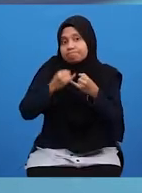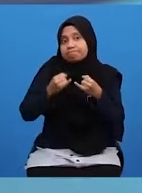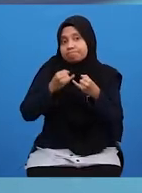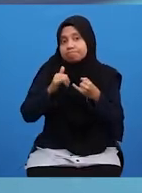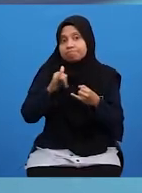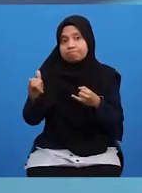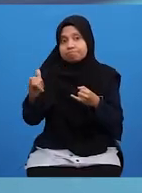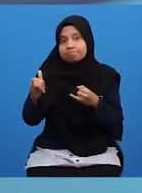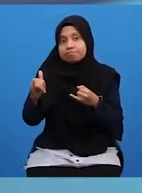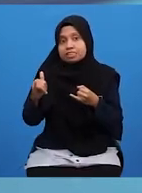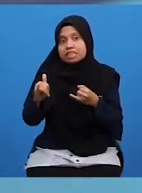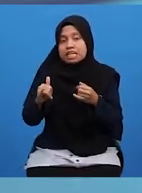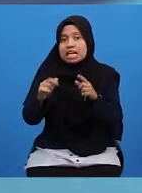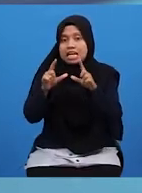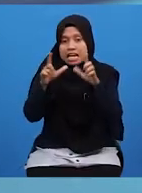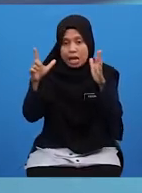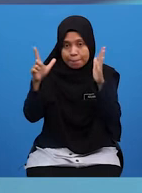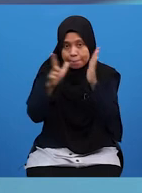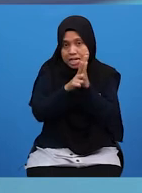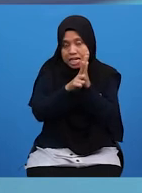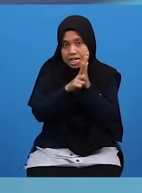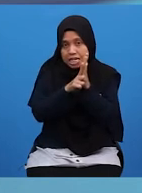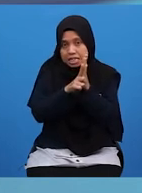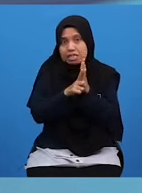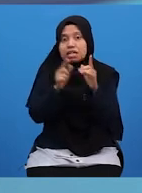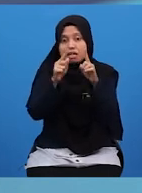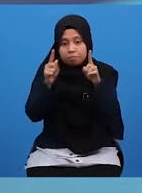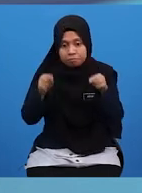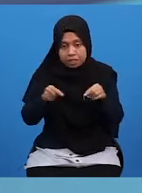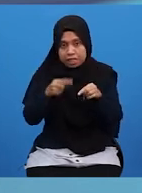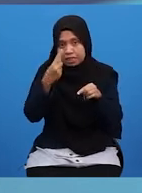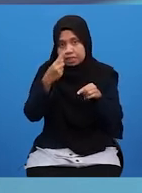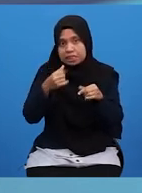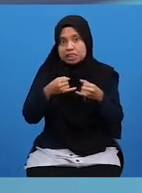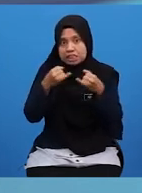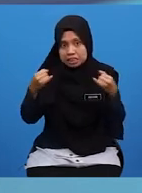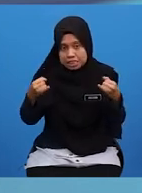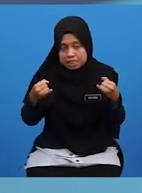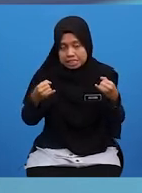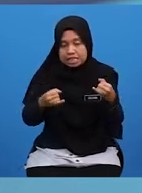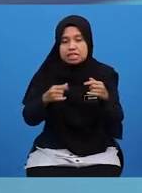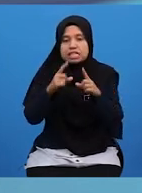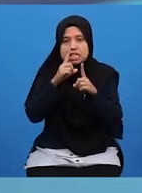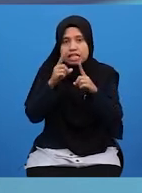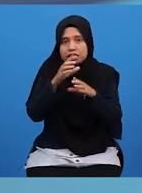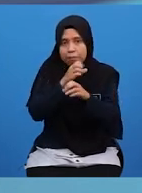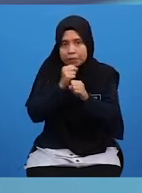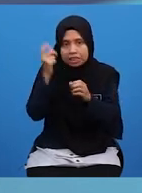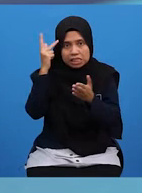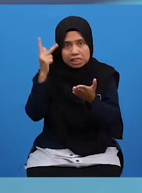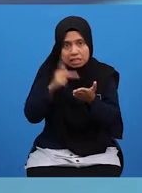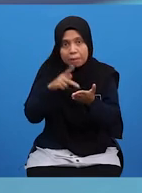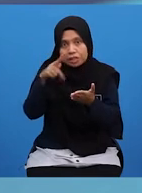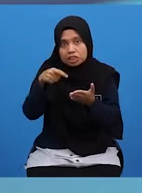Akhir sekali, labelkan bekas supaya jenis lilin dapat dikenal pasti